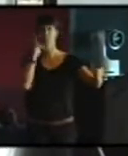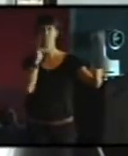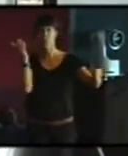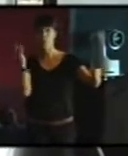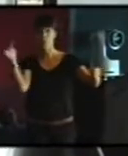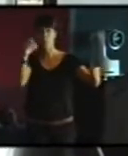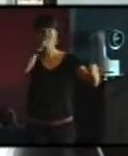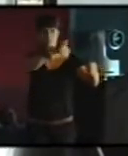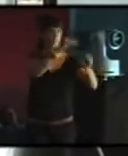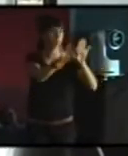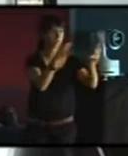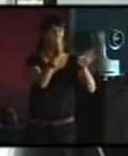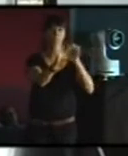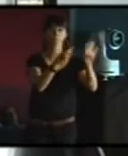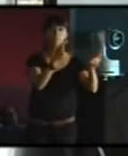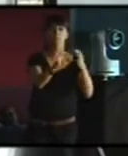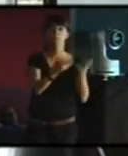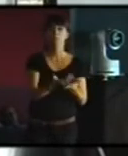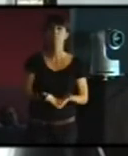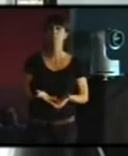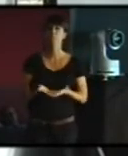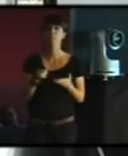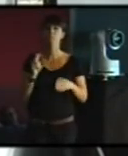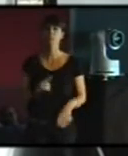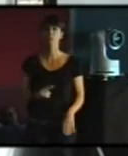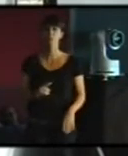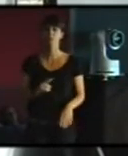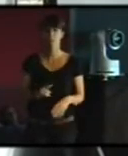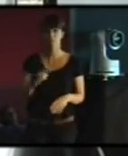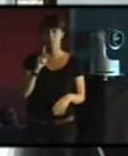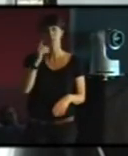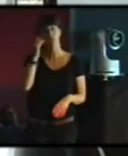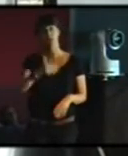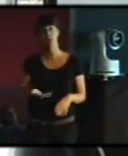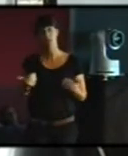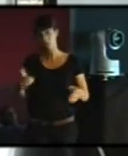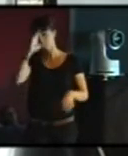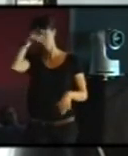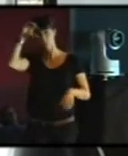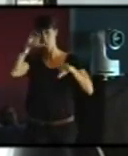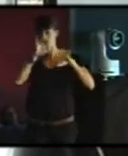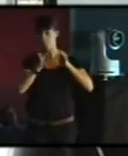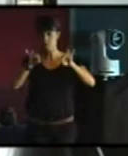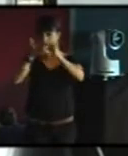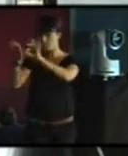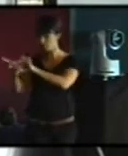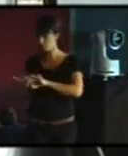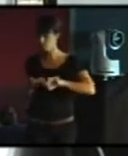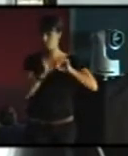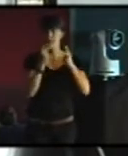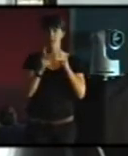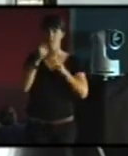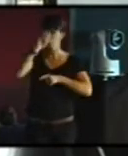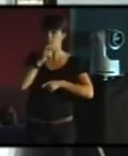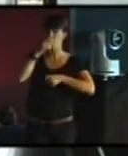logique de compétition des villes en France, en Europe, qui ont leurs grands musées et qui doivent exister, qui doivent se voir. Il ne peut pas